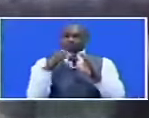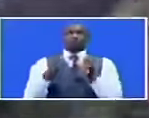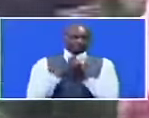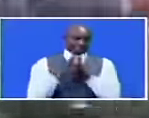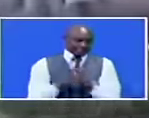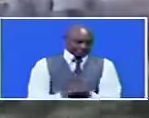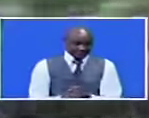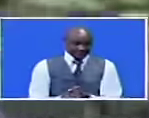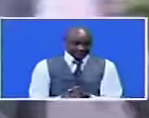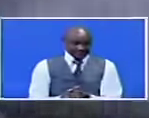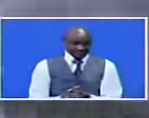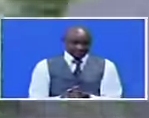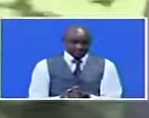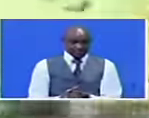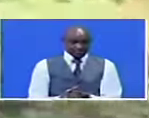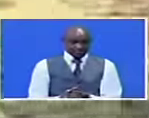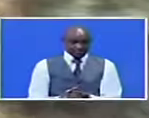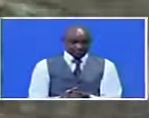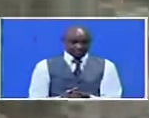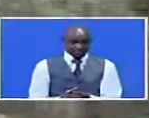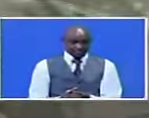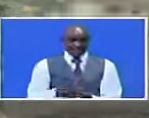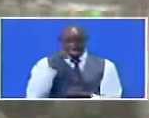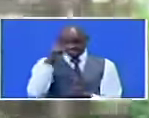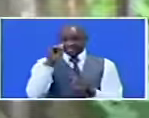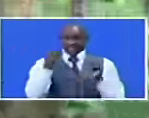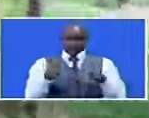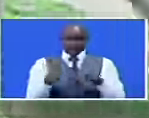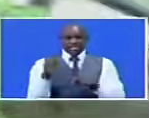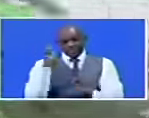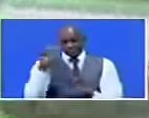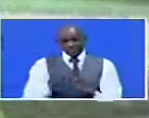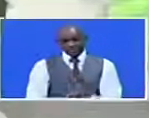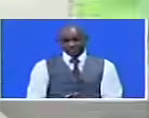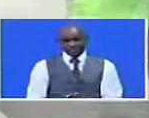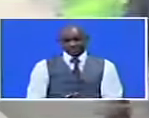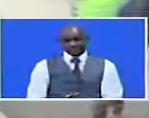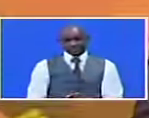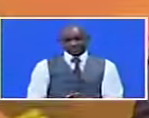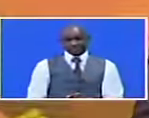Cecilia Wakesho, KTN Leo, Nairobi.